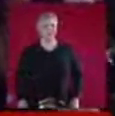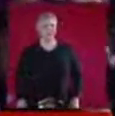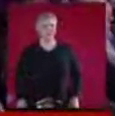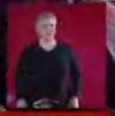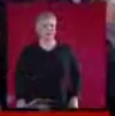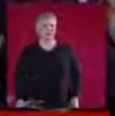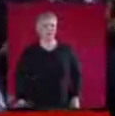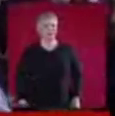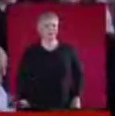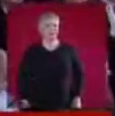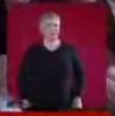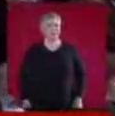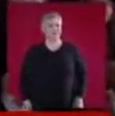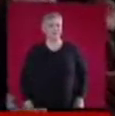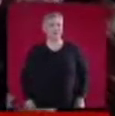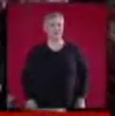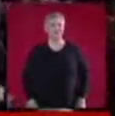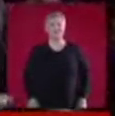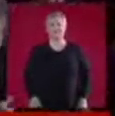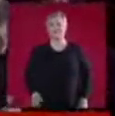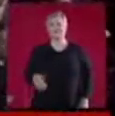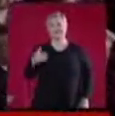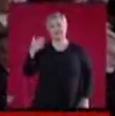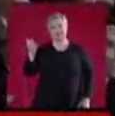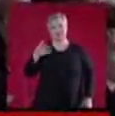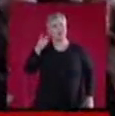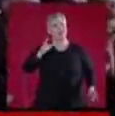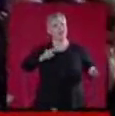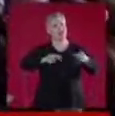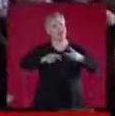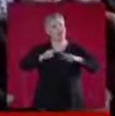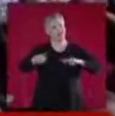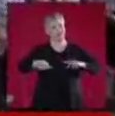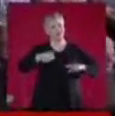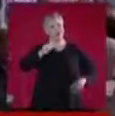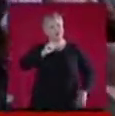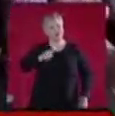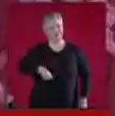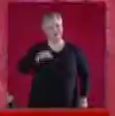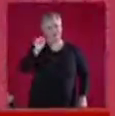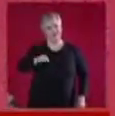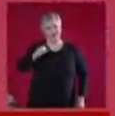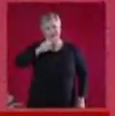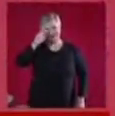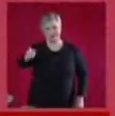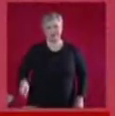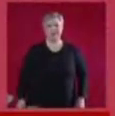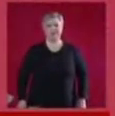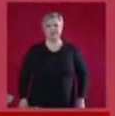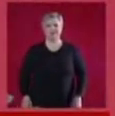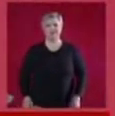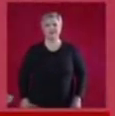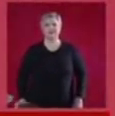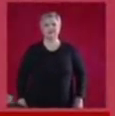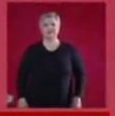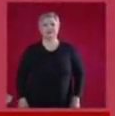άλλος ένας όχι αλλά ένας άλλος σίγουρα είναι εφικτός έλεγα λοιπόν ότι ακούγοντας